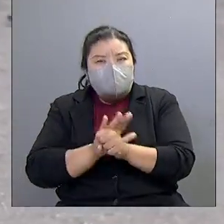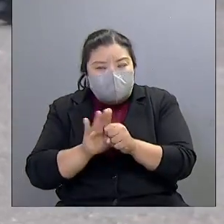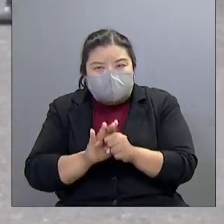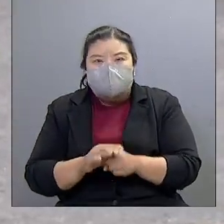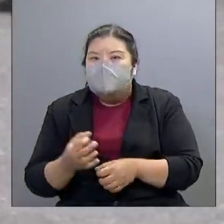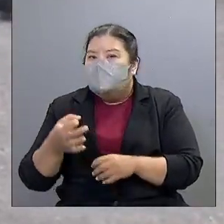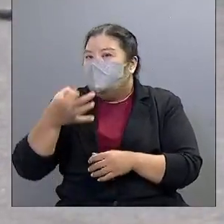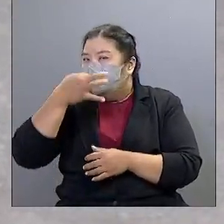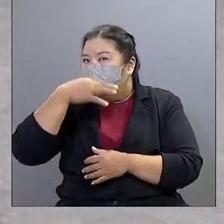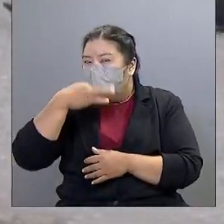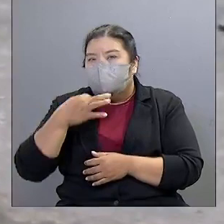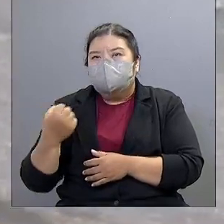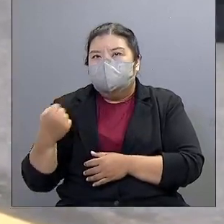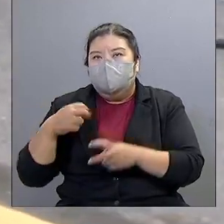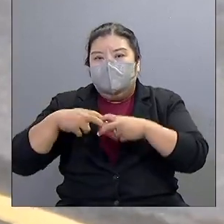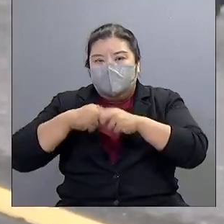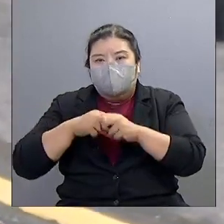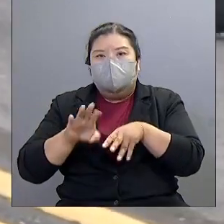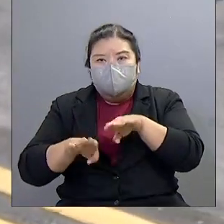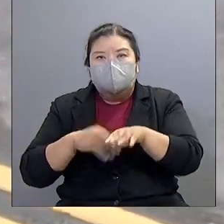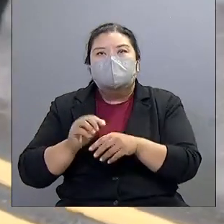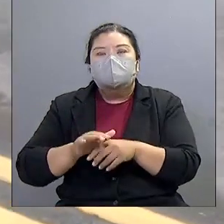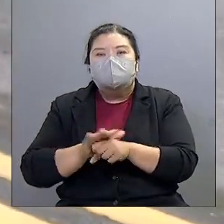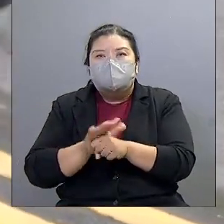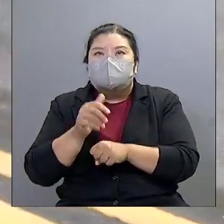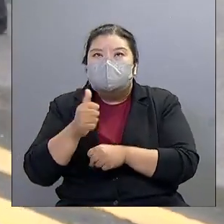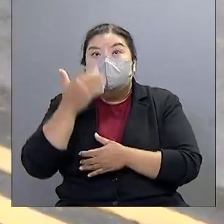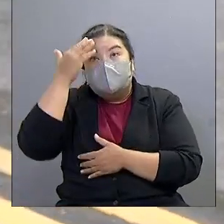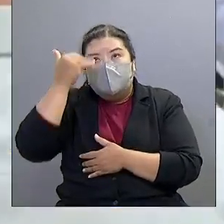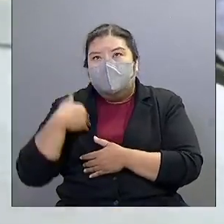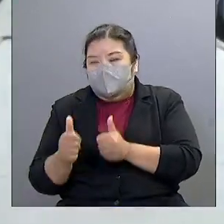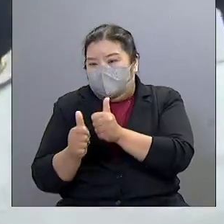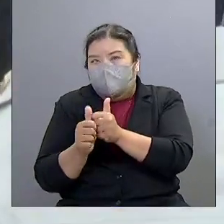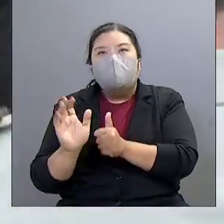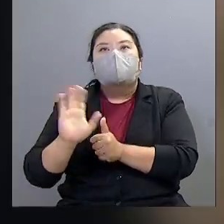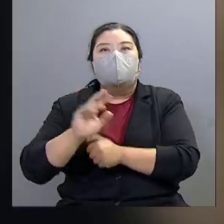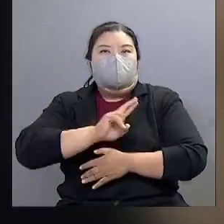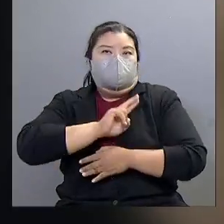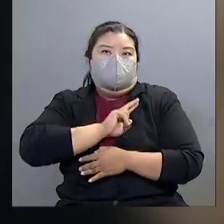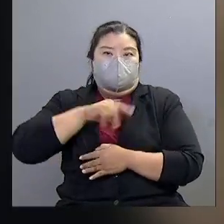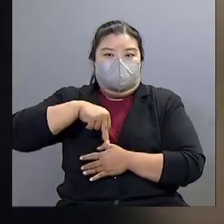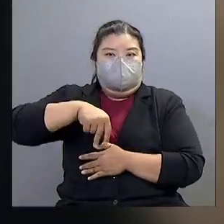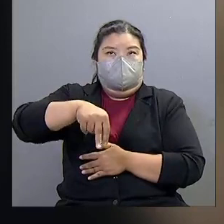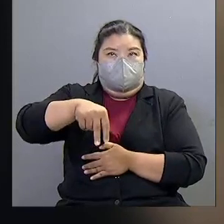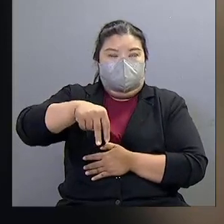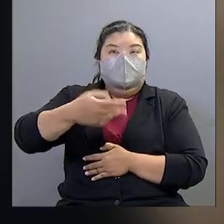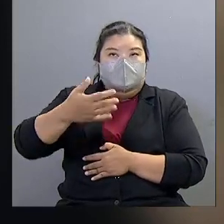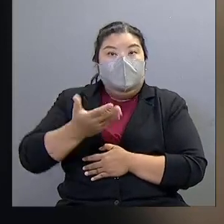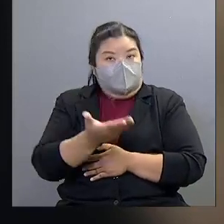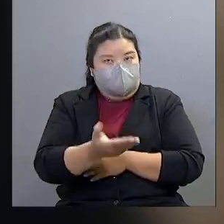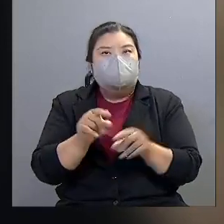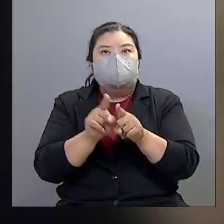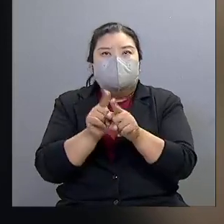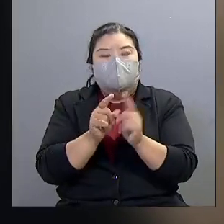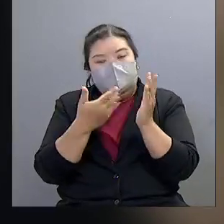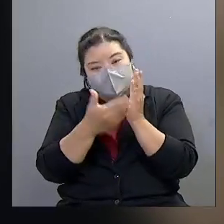และดูแลข้อเข่าทุกอย่างไม่ต้องอุ้มไม่ต้องประคองอีกด้วยค่ะส่วนนี้ก็ตอนลงพื้นที่จังหวัดหนองบัว